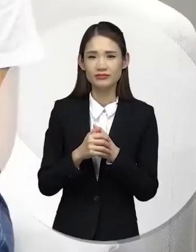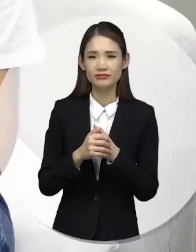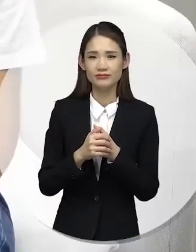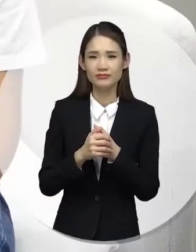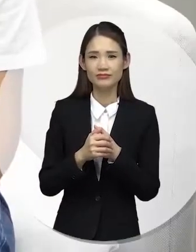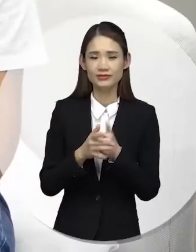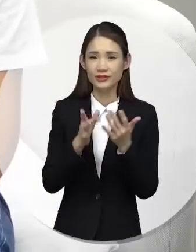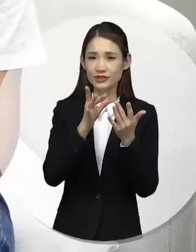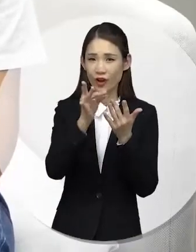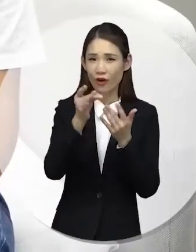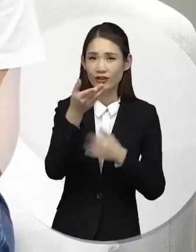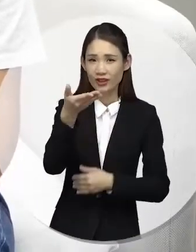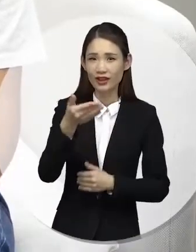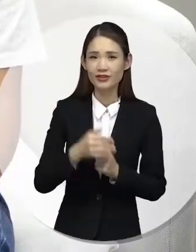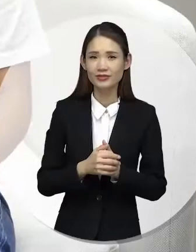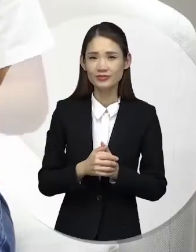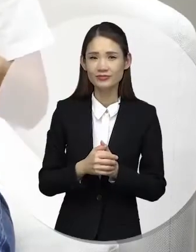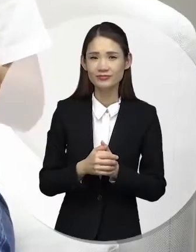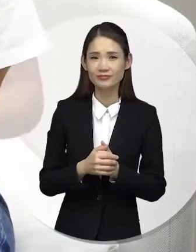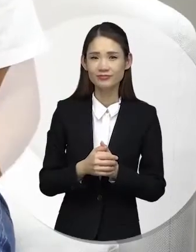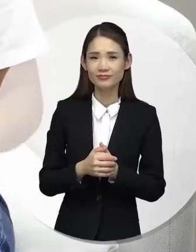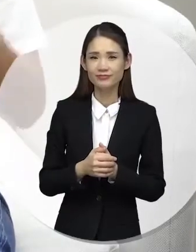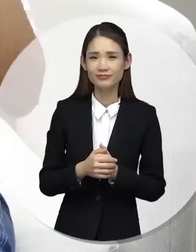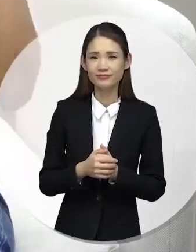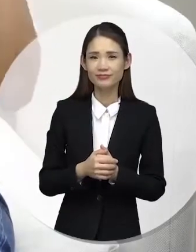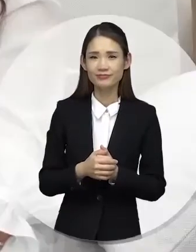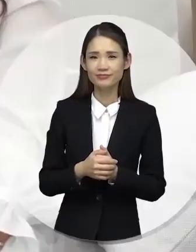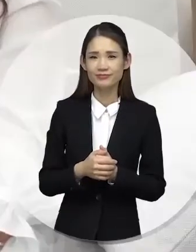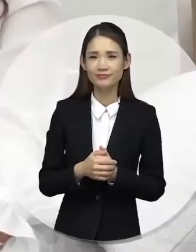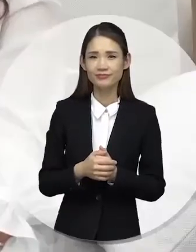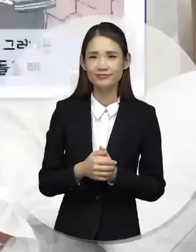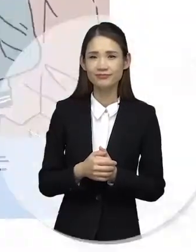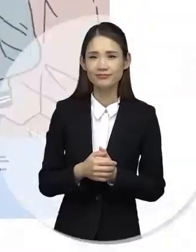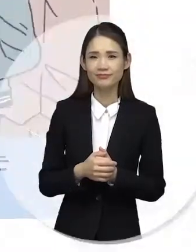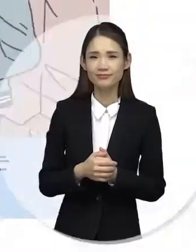자, 그러면 선택의 시간에 갈게요.